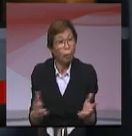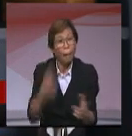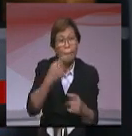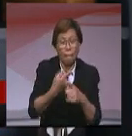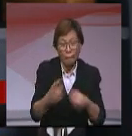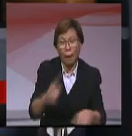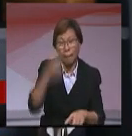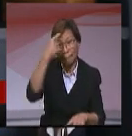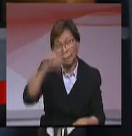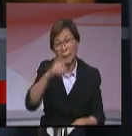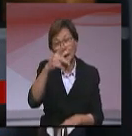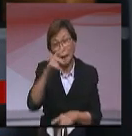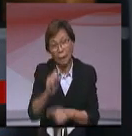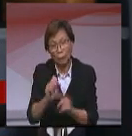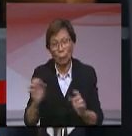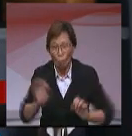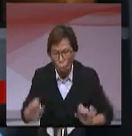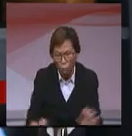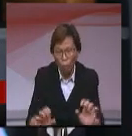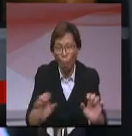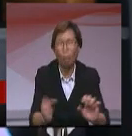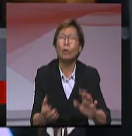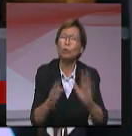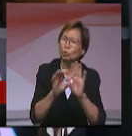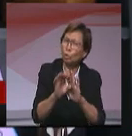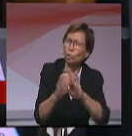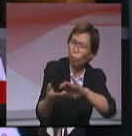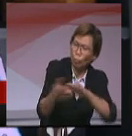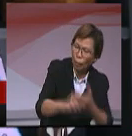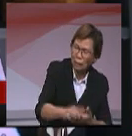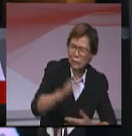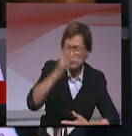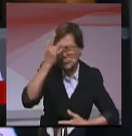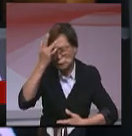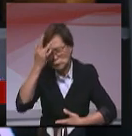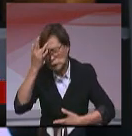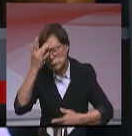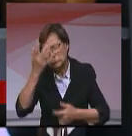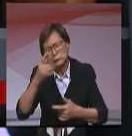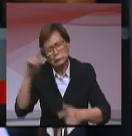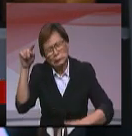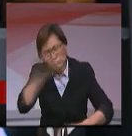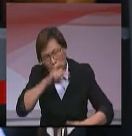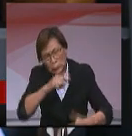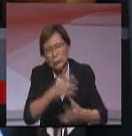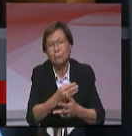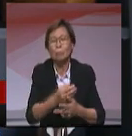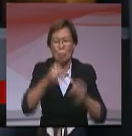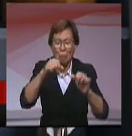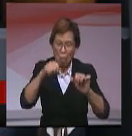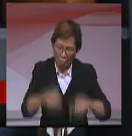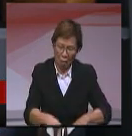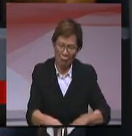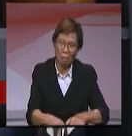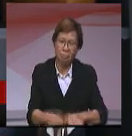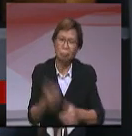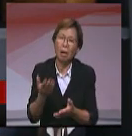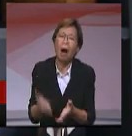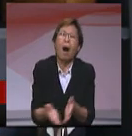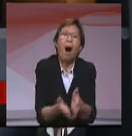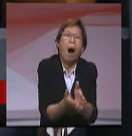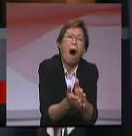kes-kes kecemasan seperti kematian, sakit dan sebagainya, mereka boleh